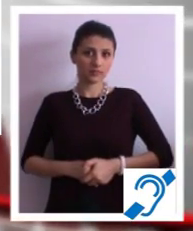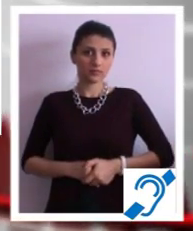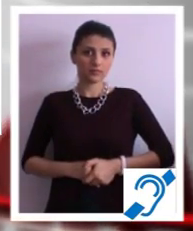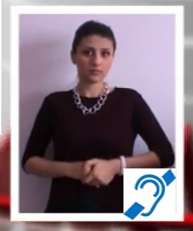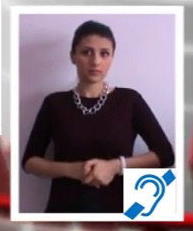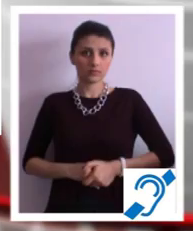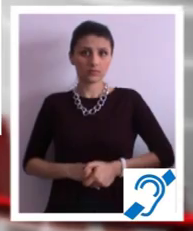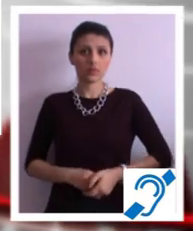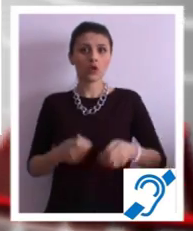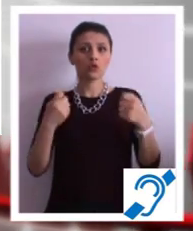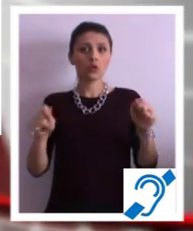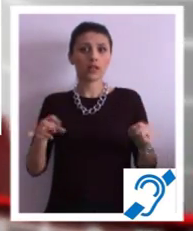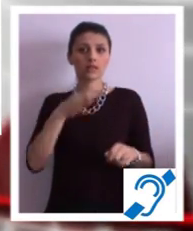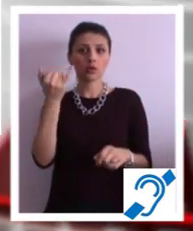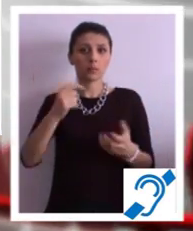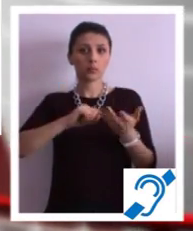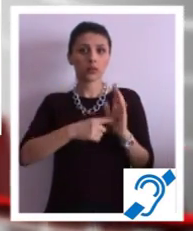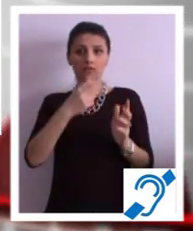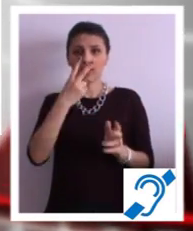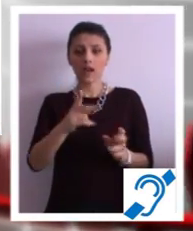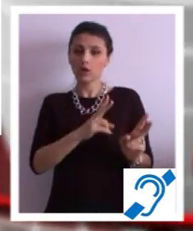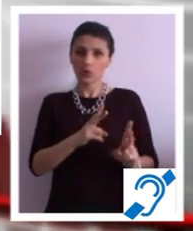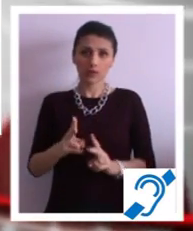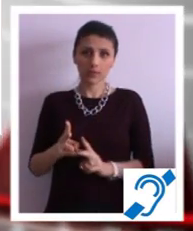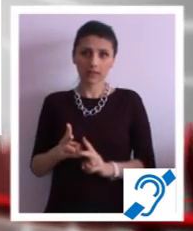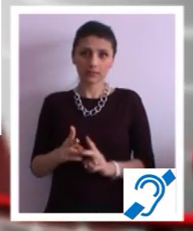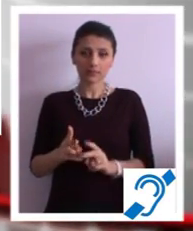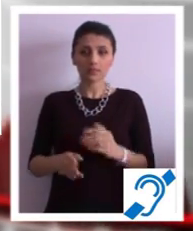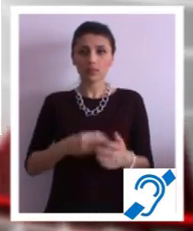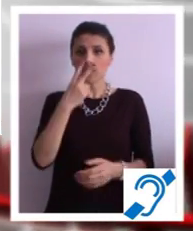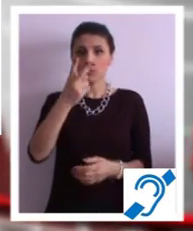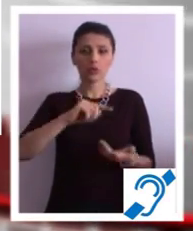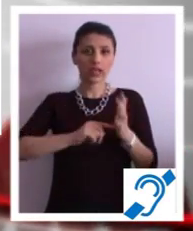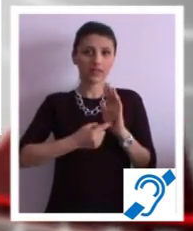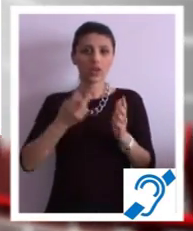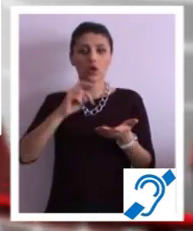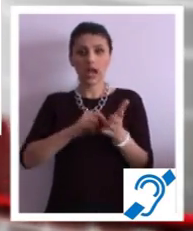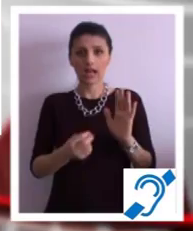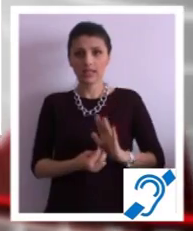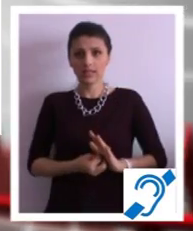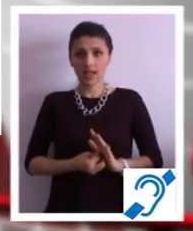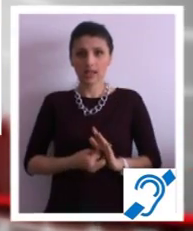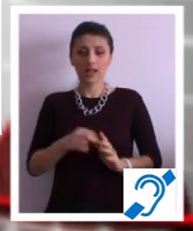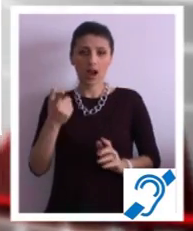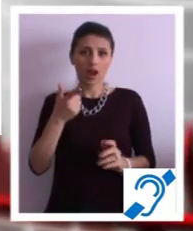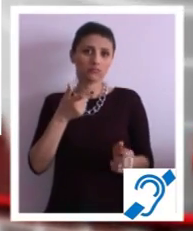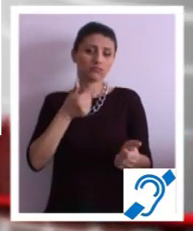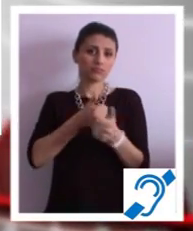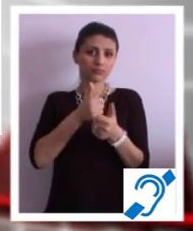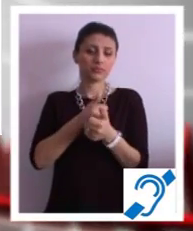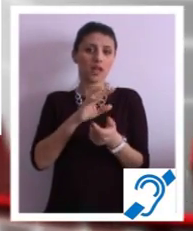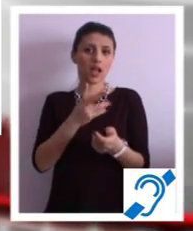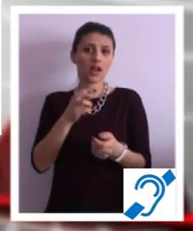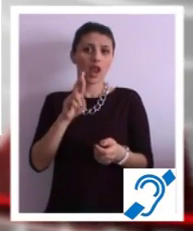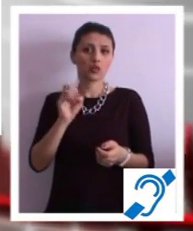toate lucrurile din punctul ăsta de vedere au decurs normal. Din punct de vedere al organizării, al logisticii, al